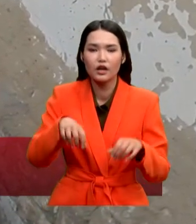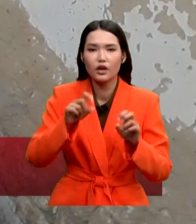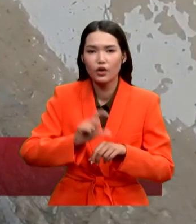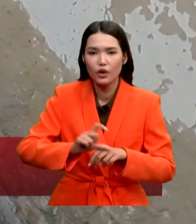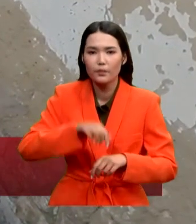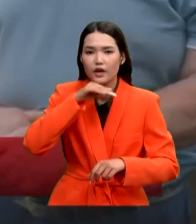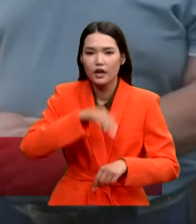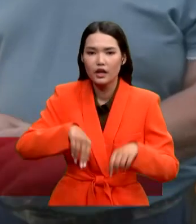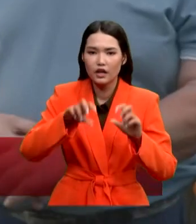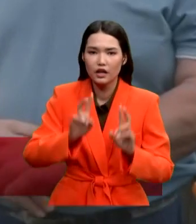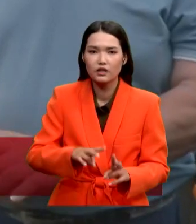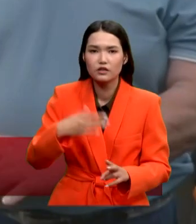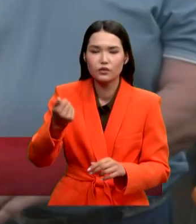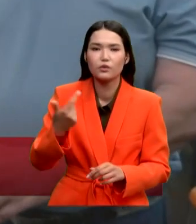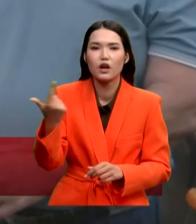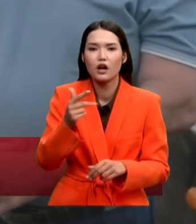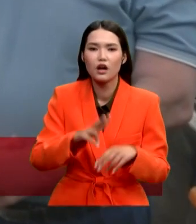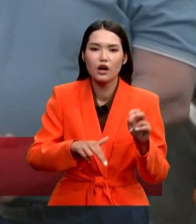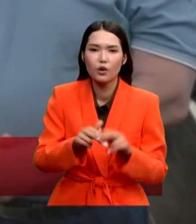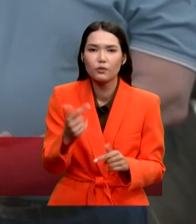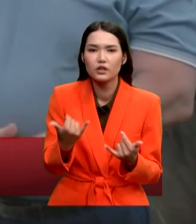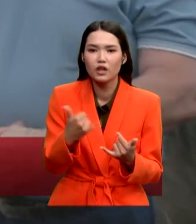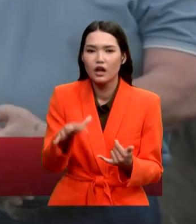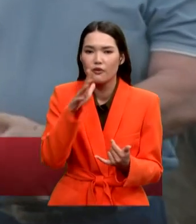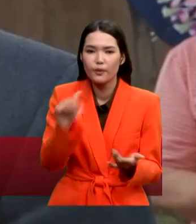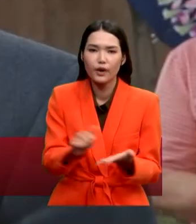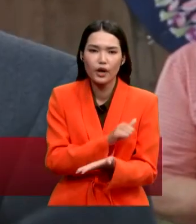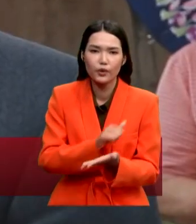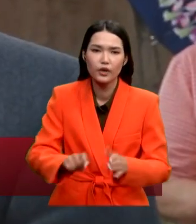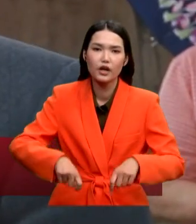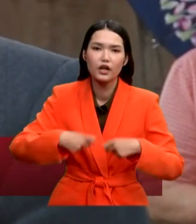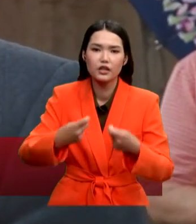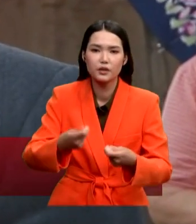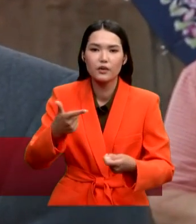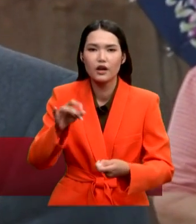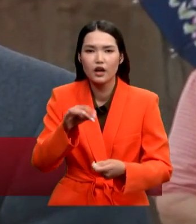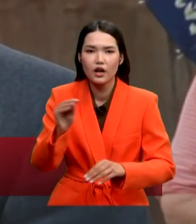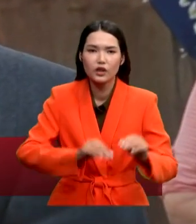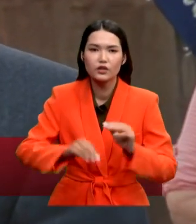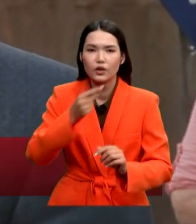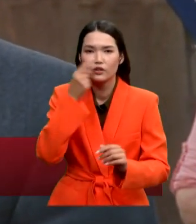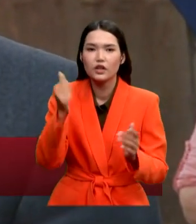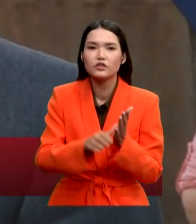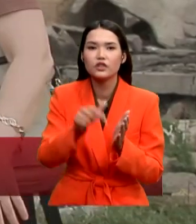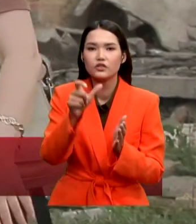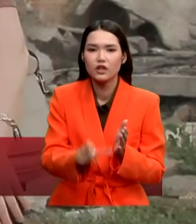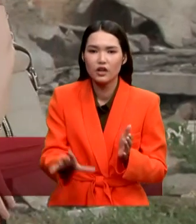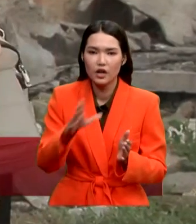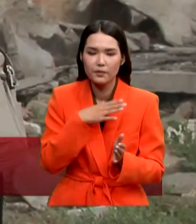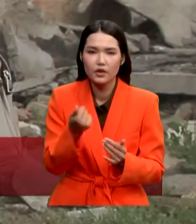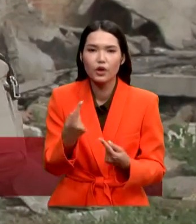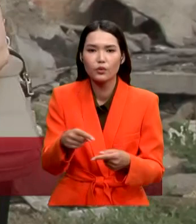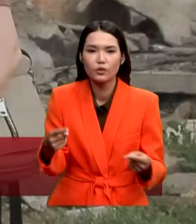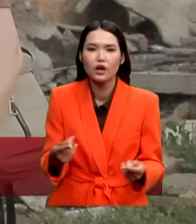специалистов отдела архитектуры и градостроительства, до настоящего времени документы о передаче гаражей подали только 60 человек, а другие,